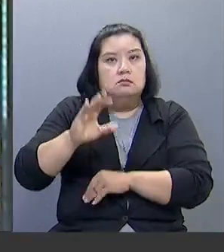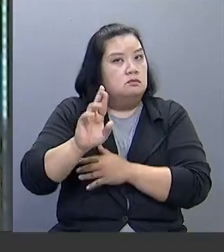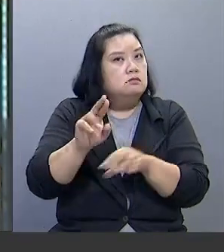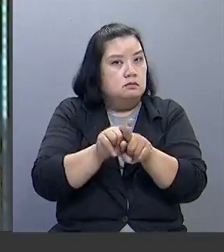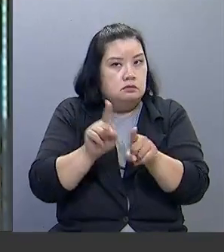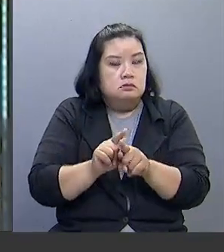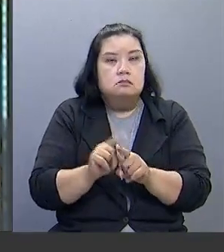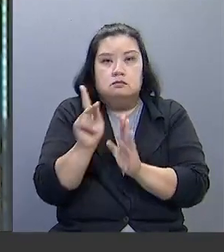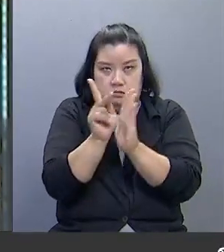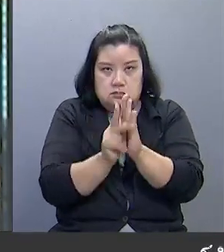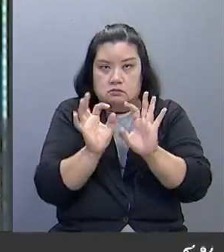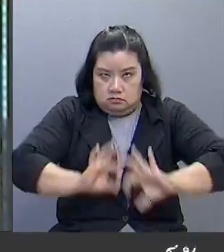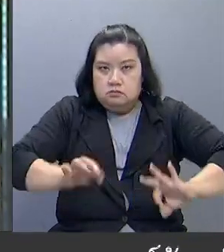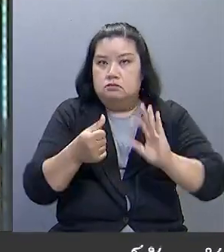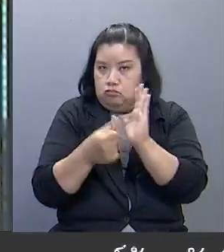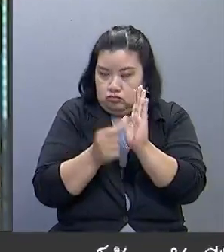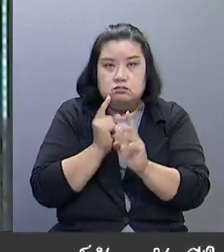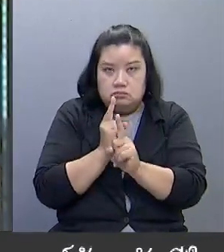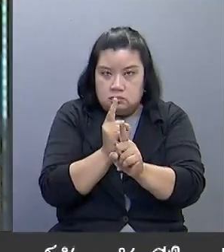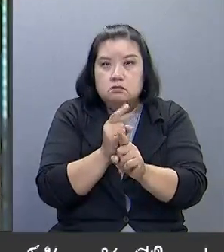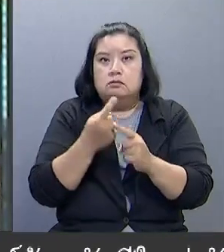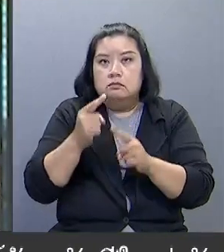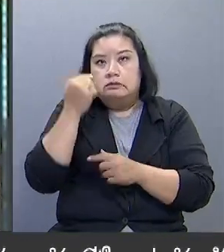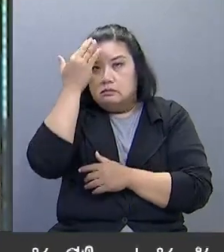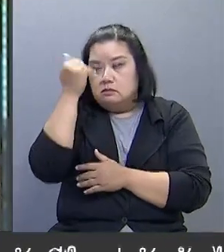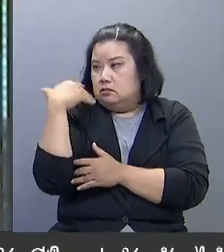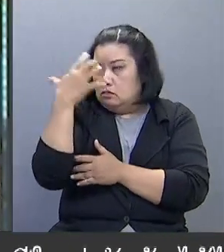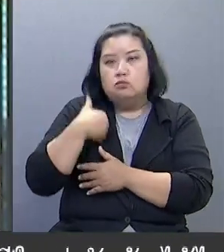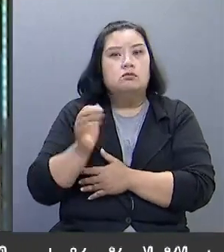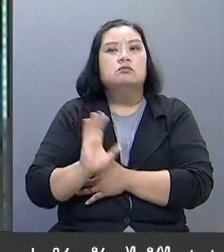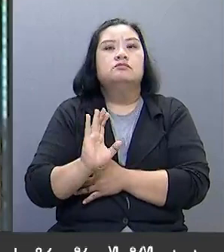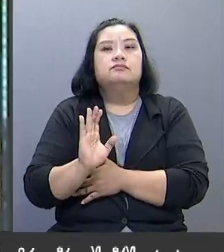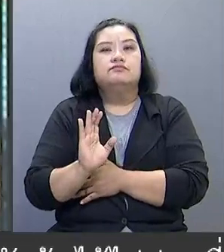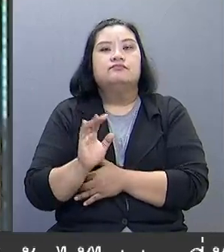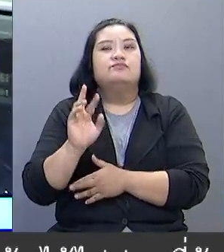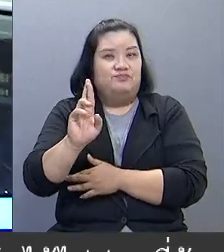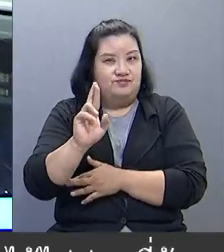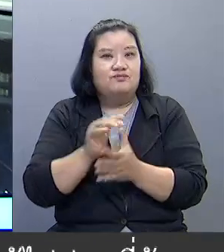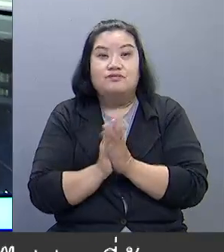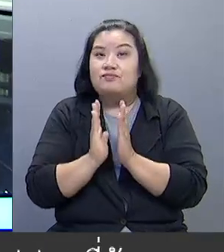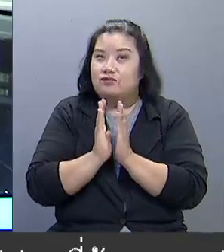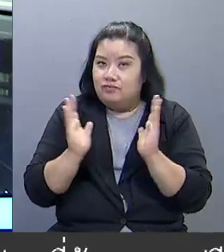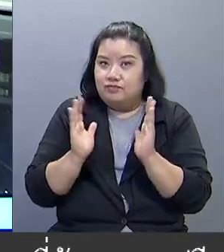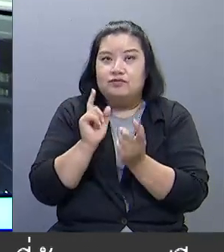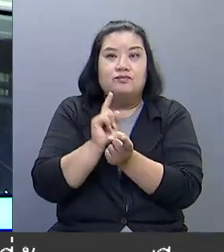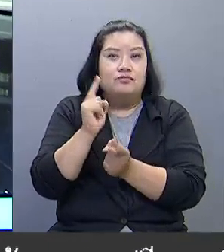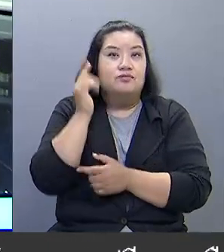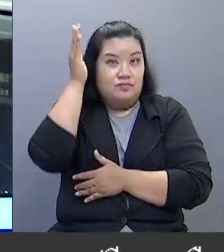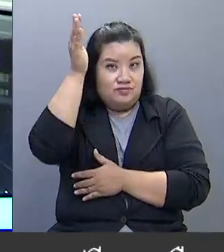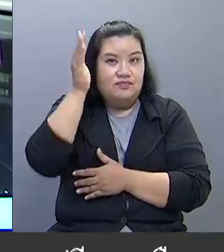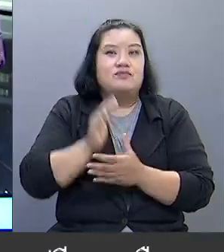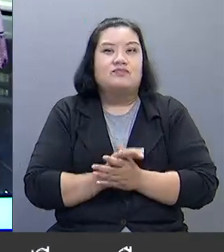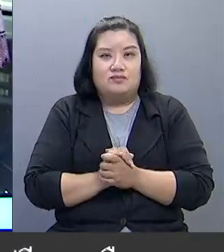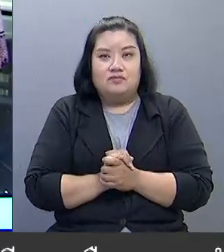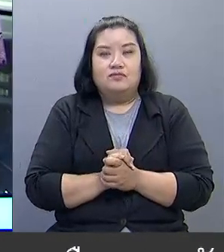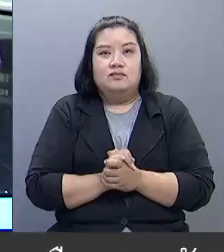ทำใหถูกต้องตามกฎหมายแล้วก็ไม่ตกเป็นผู้เสยหายของแ้งมดสาชีพวันนี้ขบคพยุี่เจอกนสัดา์หนานะครับยนดีค่ะ สวัดี